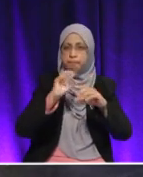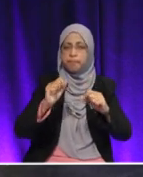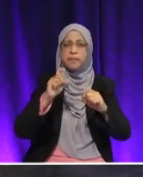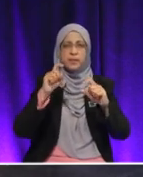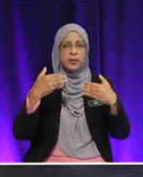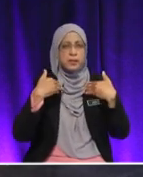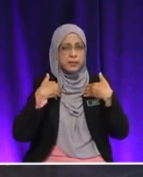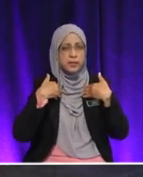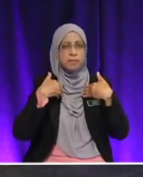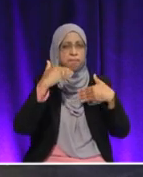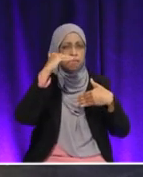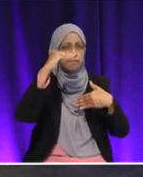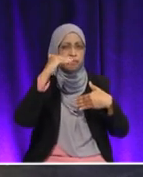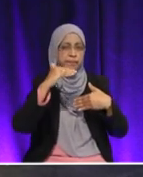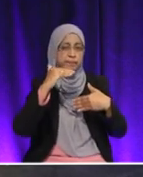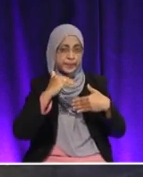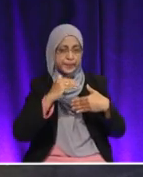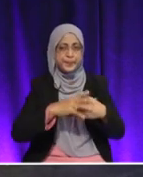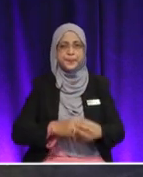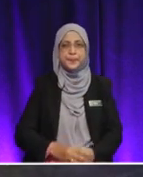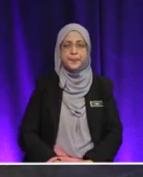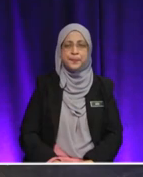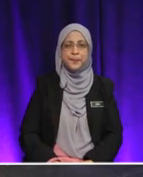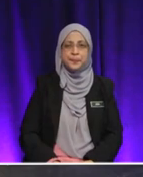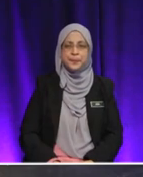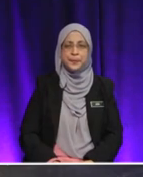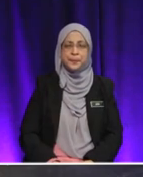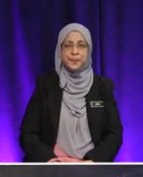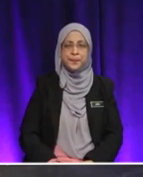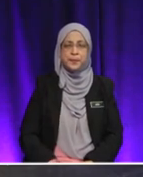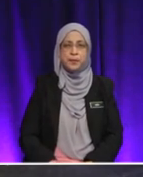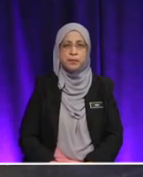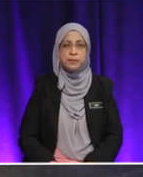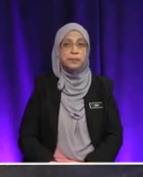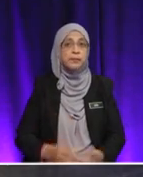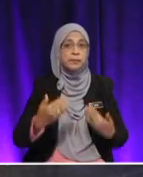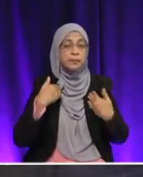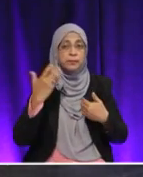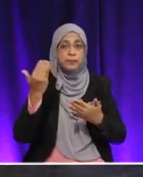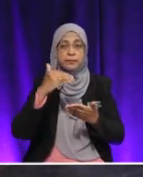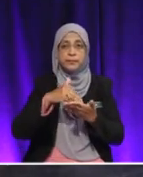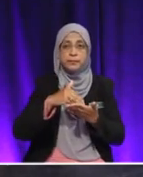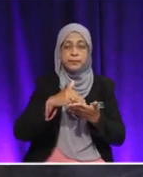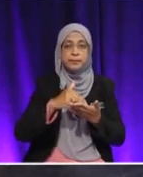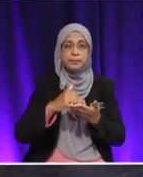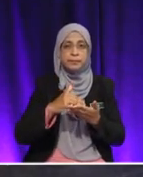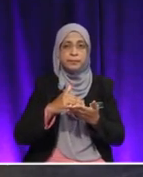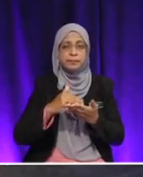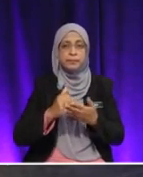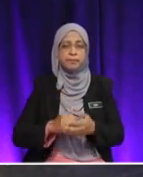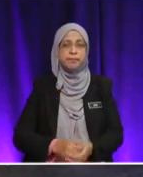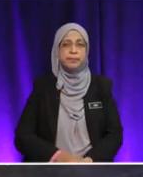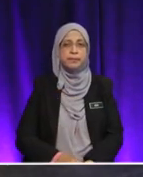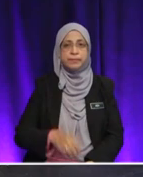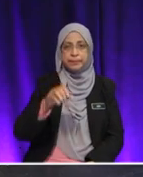oke seterusnya ada yang lain selain daripada hak yang telah Puncak jelaskan tadi ada tahap yang lain Oke kita akan beri